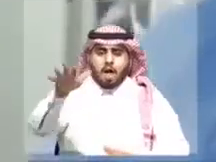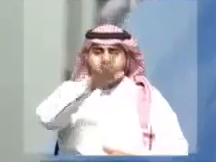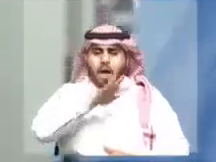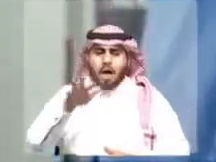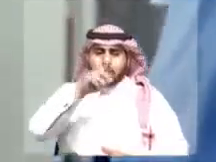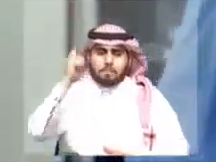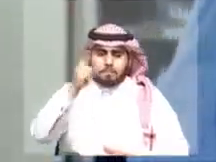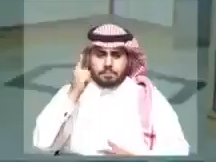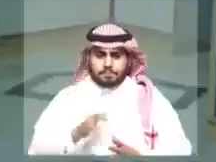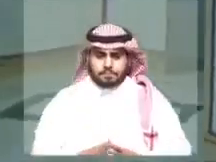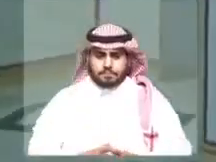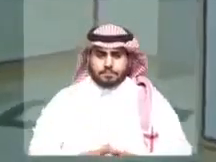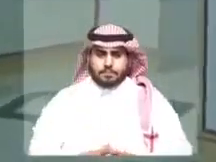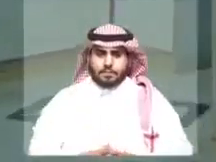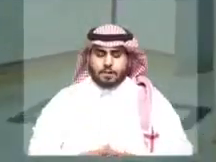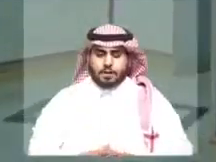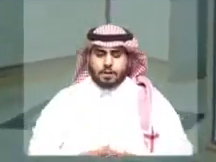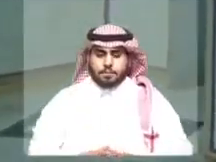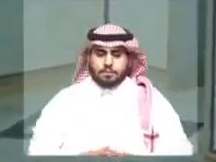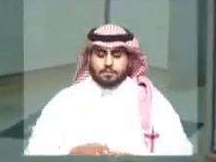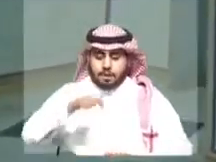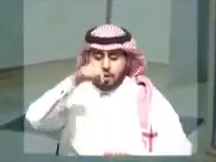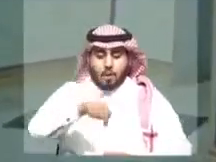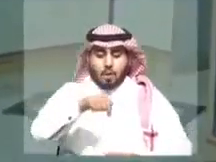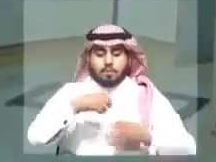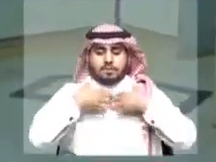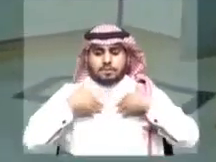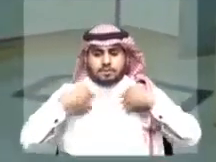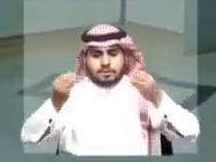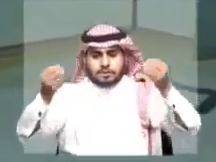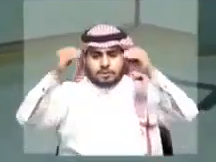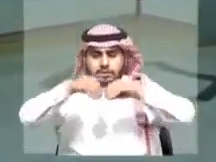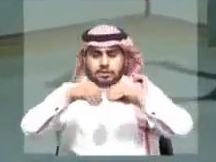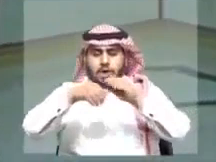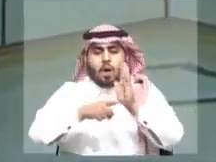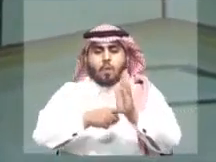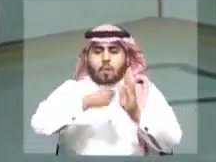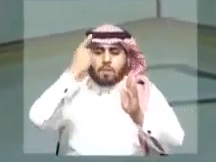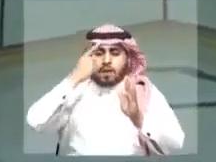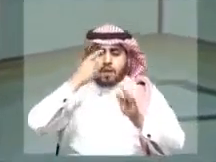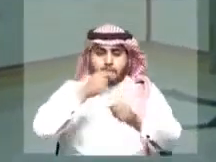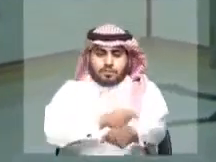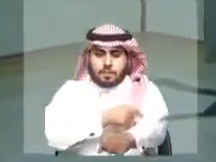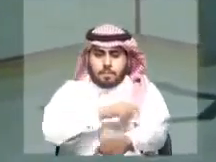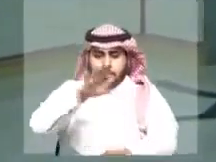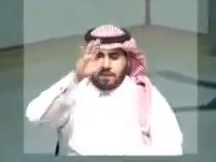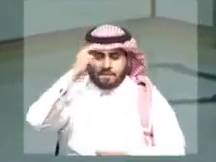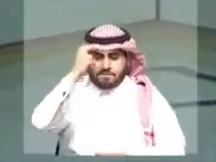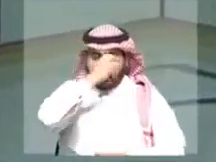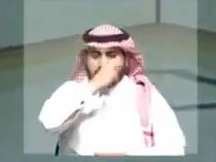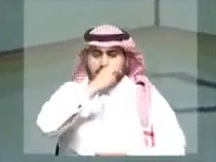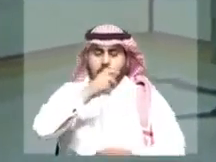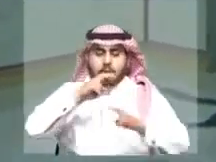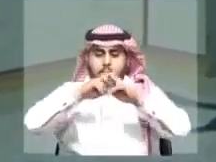على مستوى الشرق الأوسط. حقيقة هو يوم نسعد فيه ونفتخر أيضا بإنجاز جديد من إنجازات مستشفى الملك فيصل التخصصي ومركز